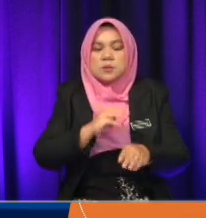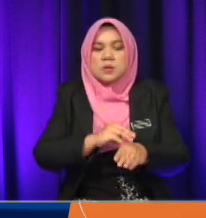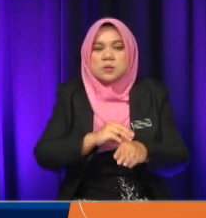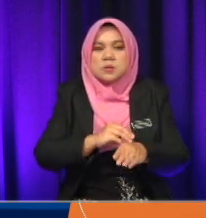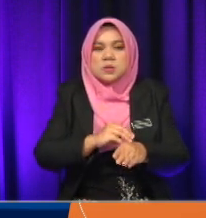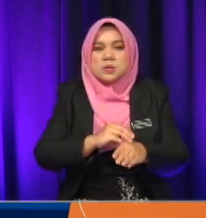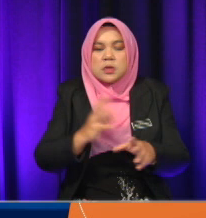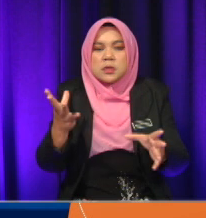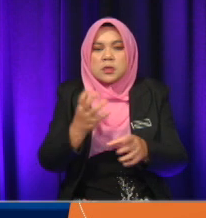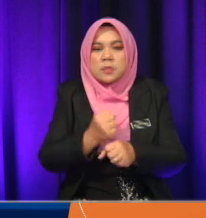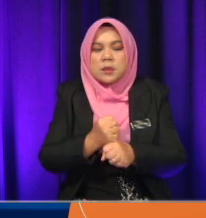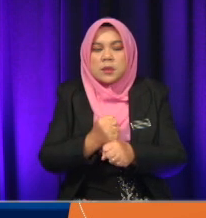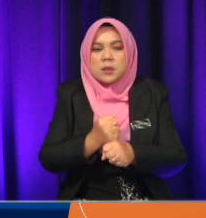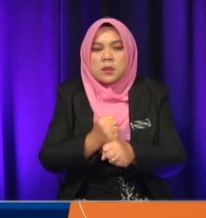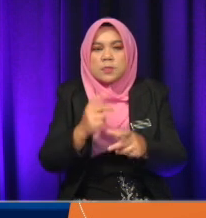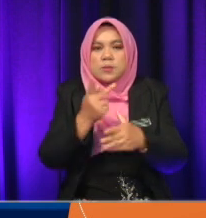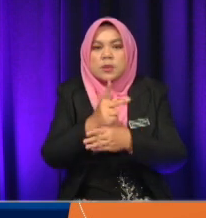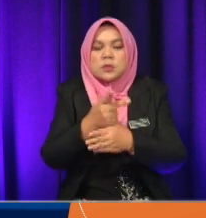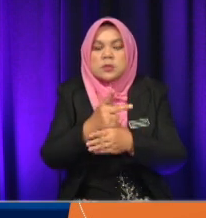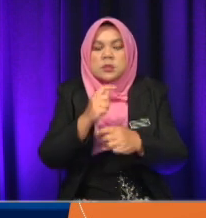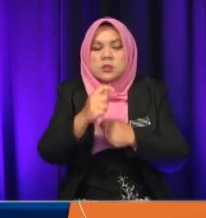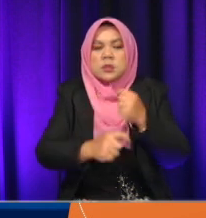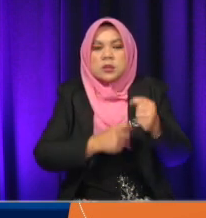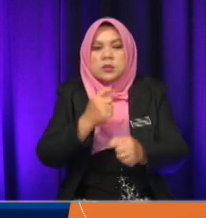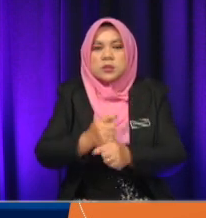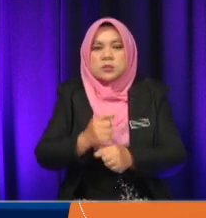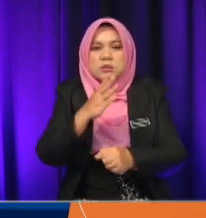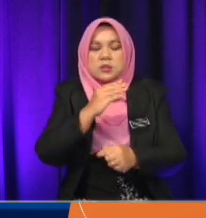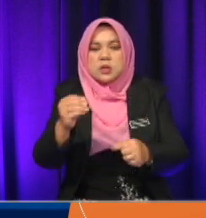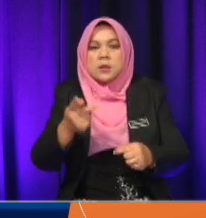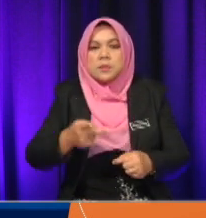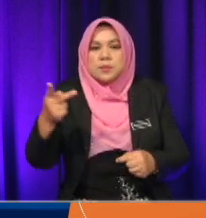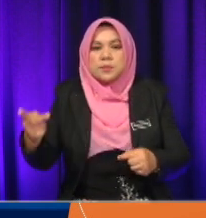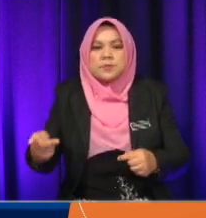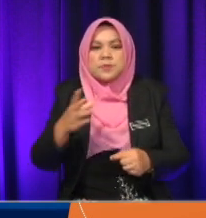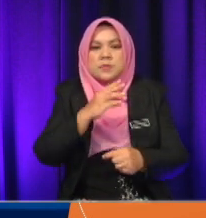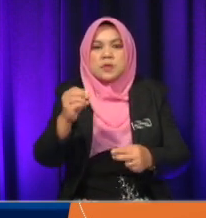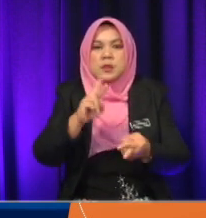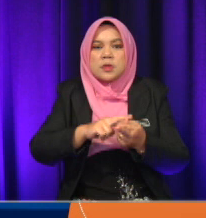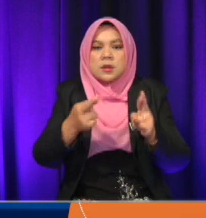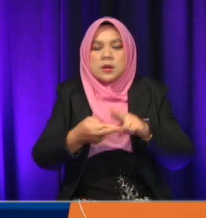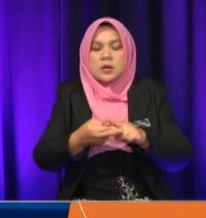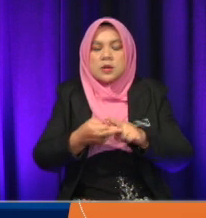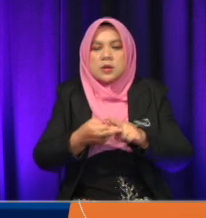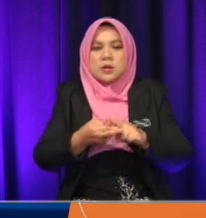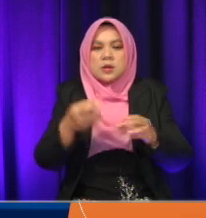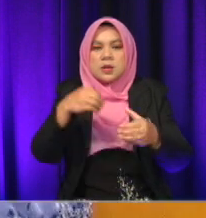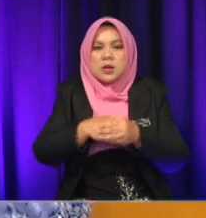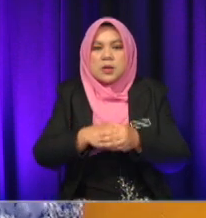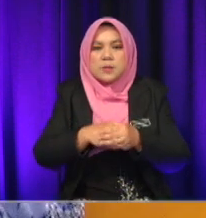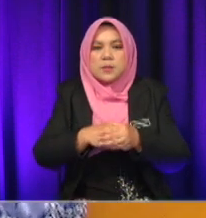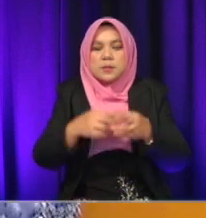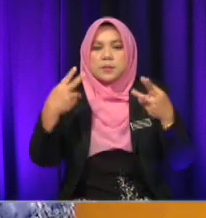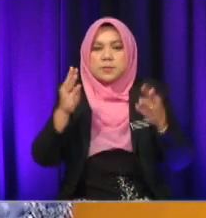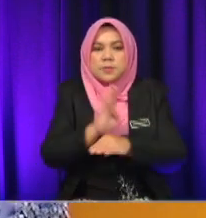produk ni, dia dapat rangkaian perkongsian teknologi dan produk serta rakan strategik dalam perniagaan.